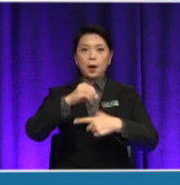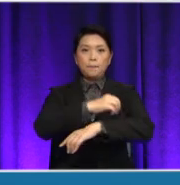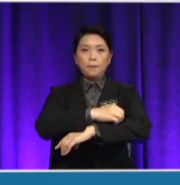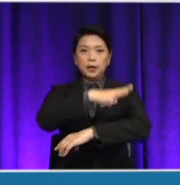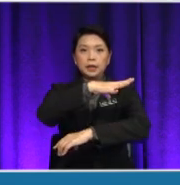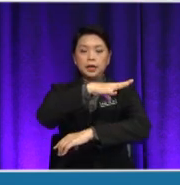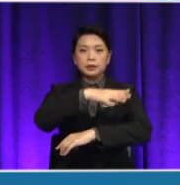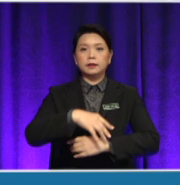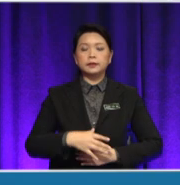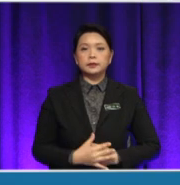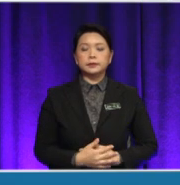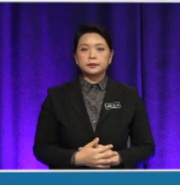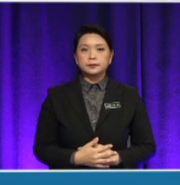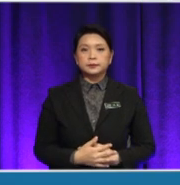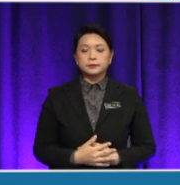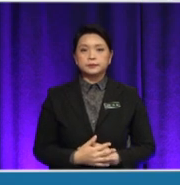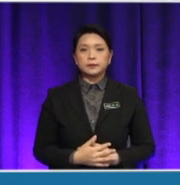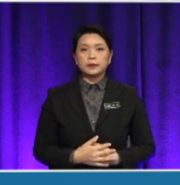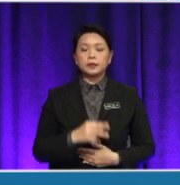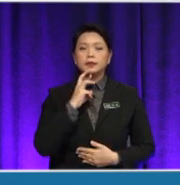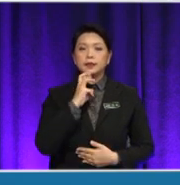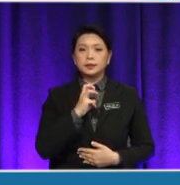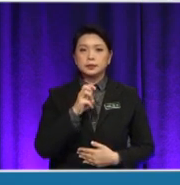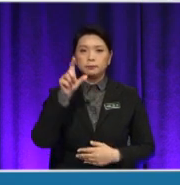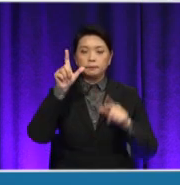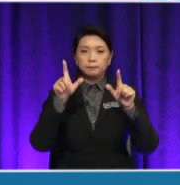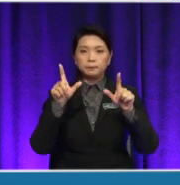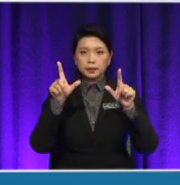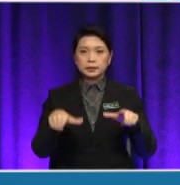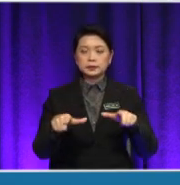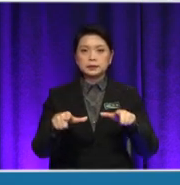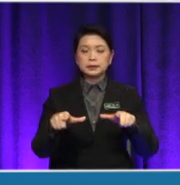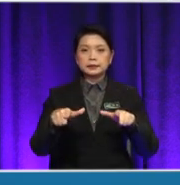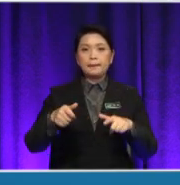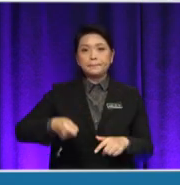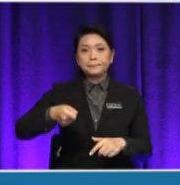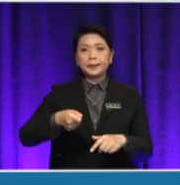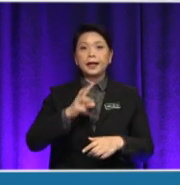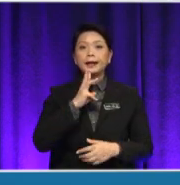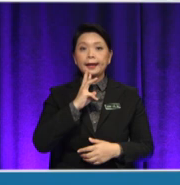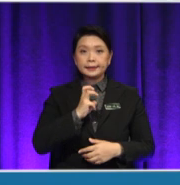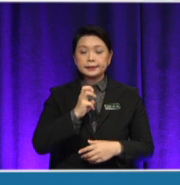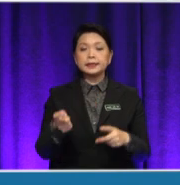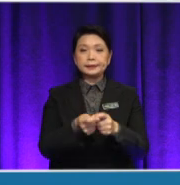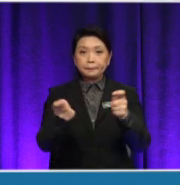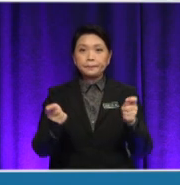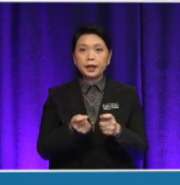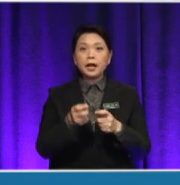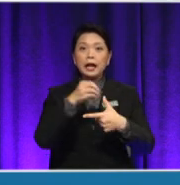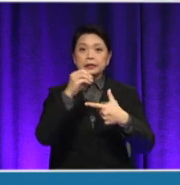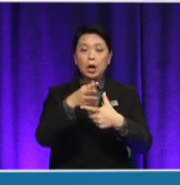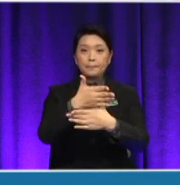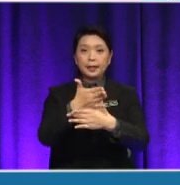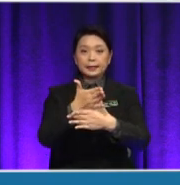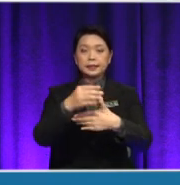Okey, apa itu ais? Iaitu perlu meletakkan beg ais ke atas bahagian cedera dengan segera. Dah nampak